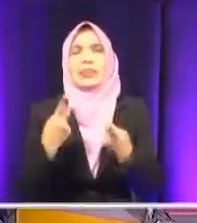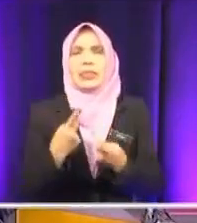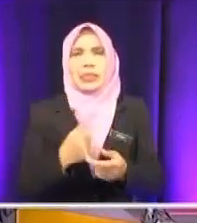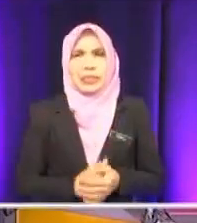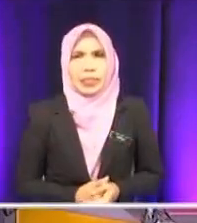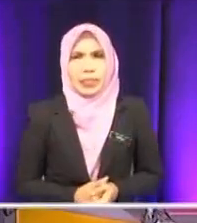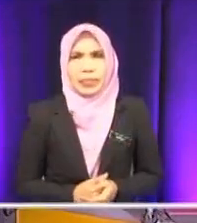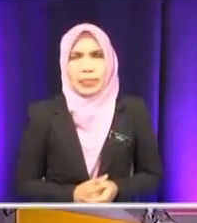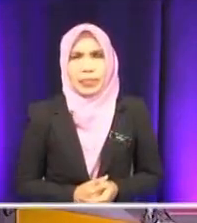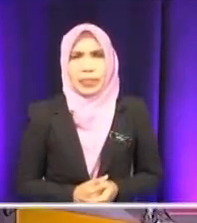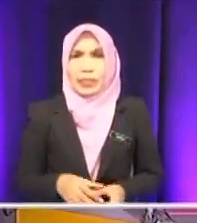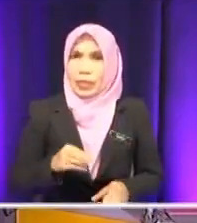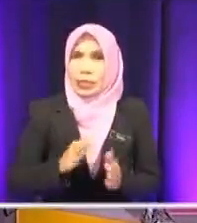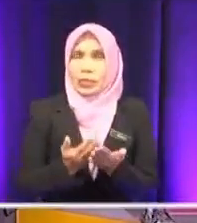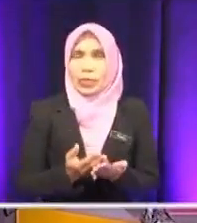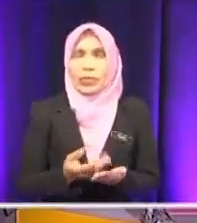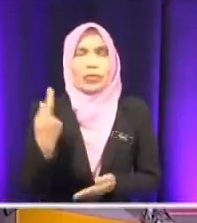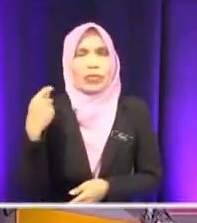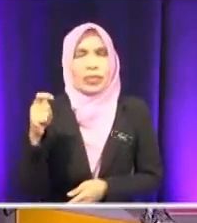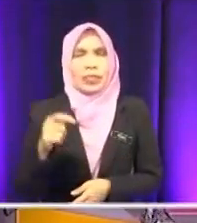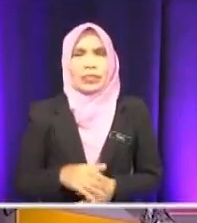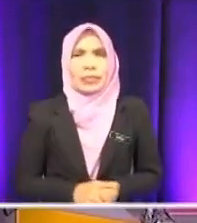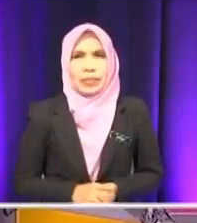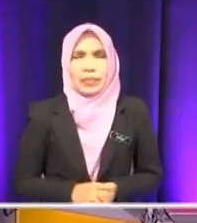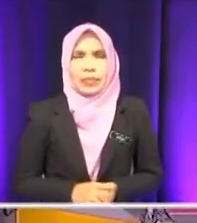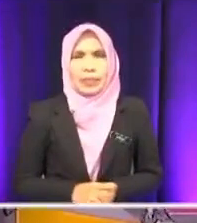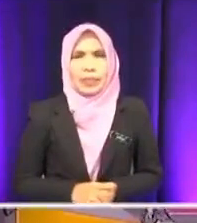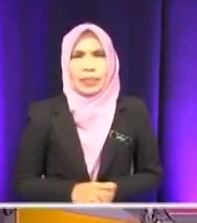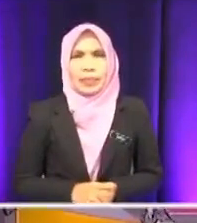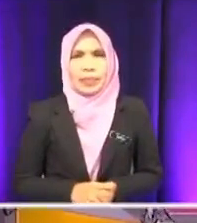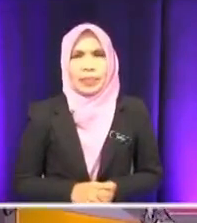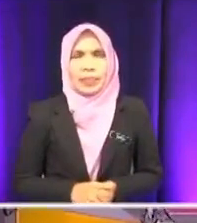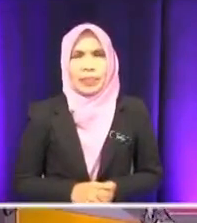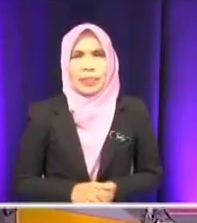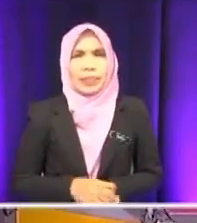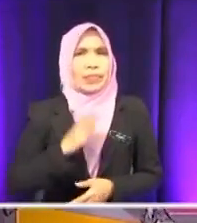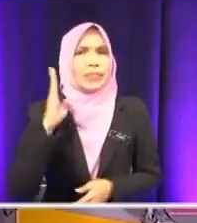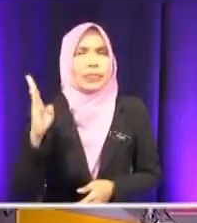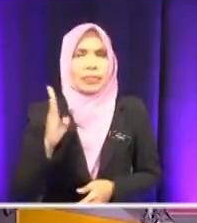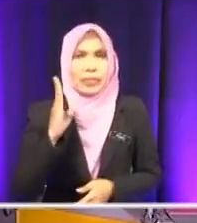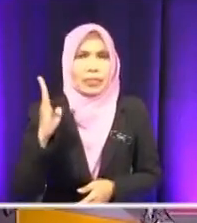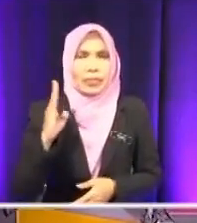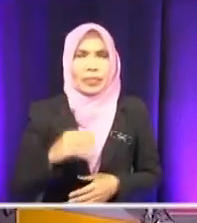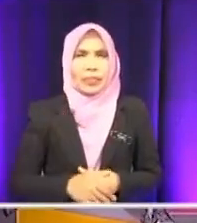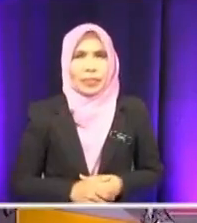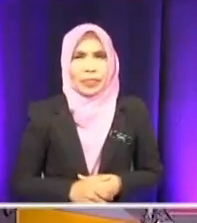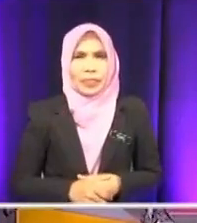ayat sendiri soalnya bagi mentasi dan menilai ini biasanya biasanya